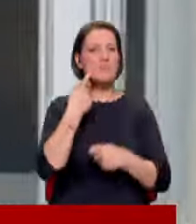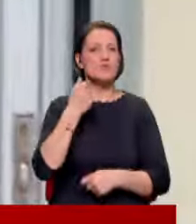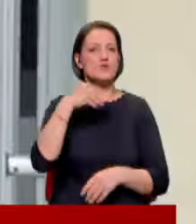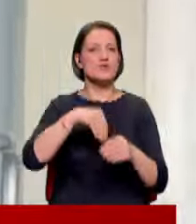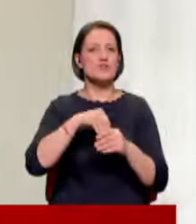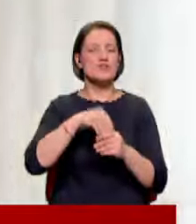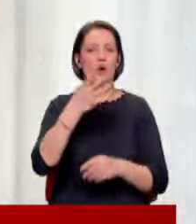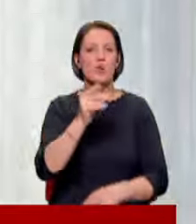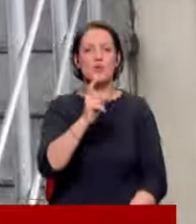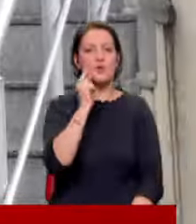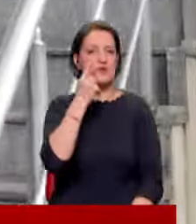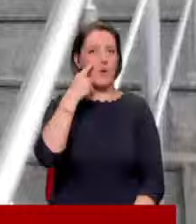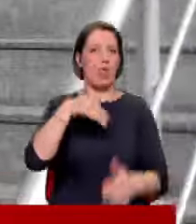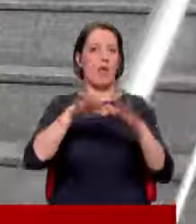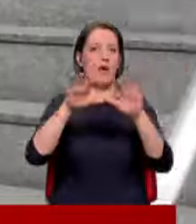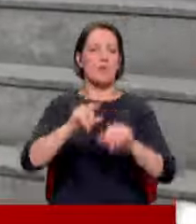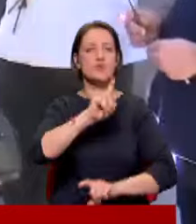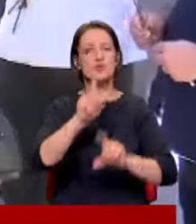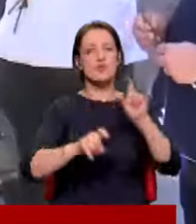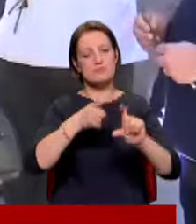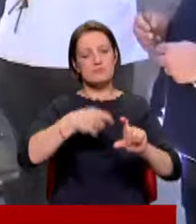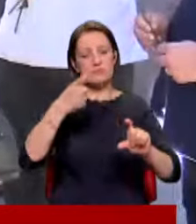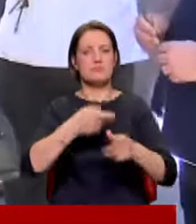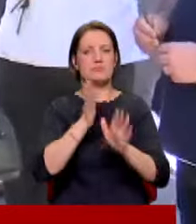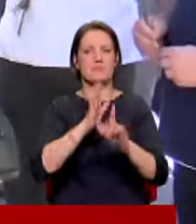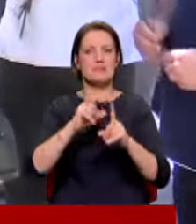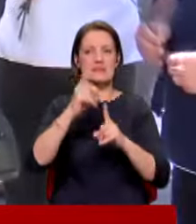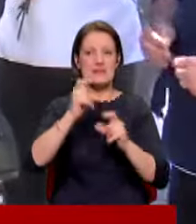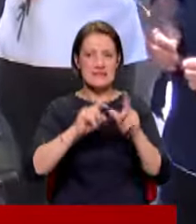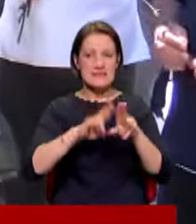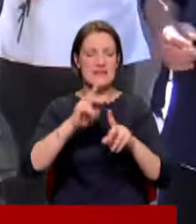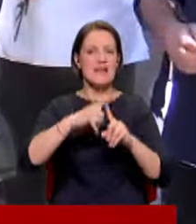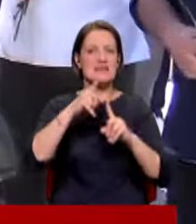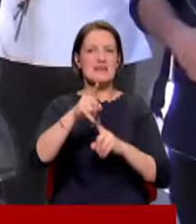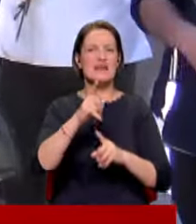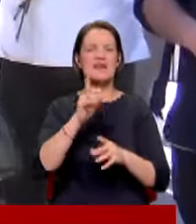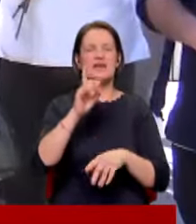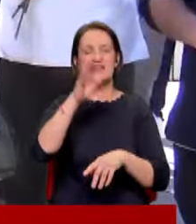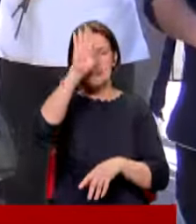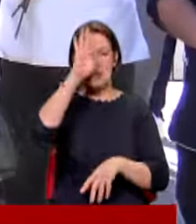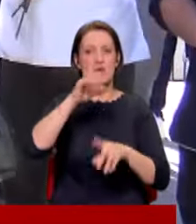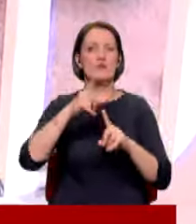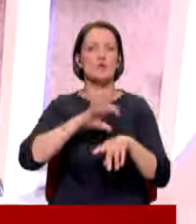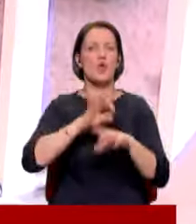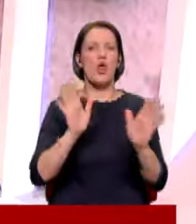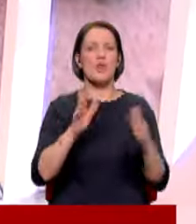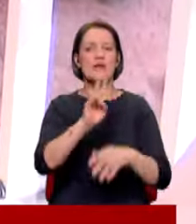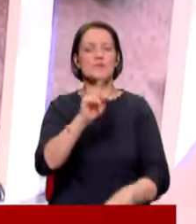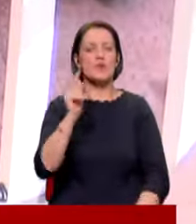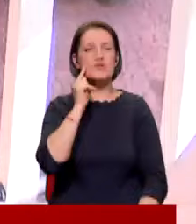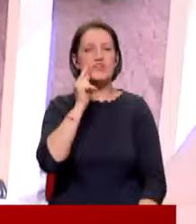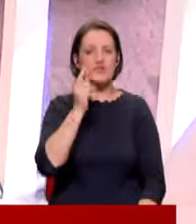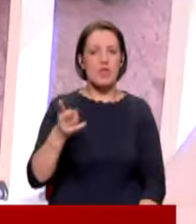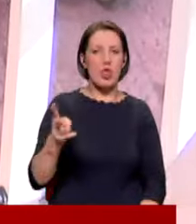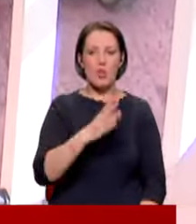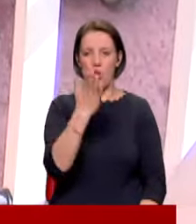olduğu 9 kişi gözaltında. Soruşturma sürüyor. DİSK, KESK, TMOB ve İstanbul Tabip Odası da 29 kişinin hayatını kaybettiği gece